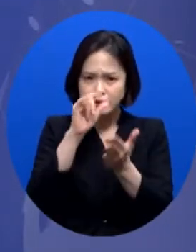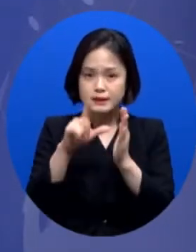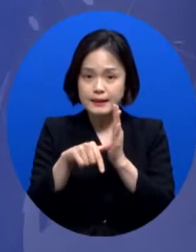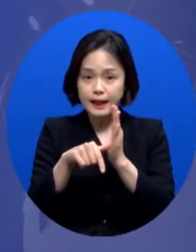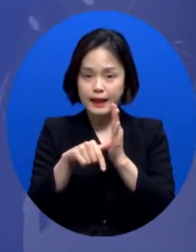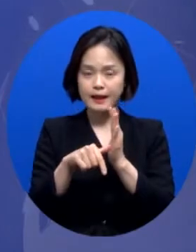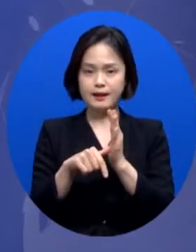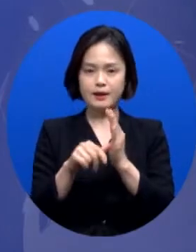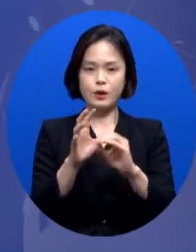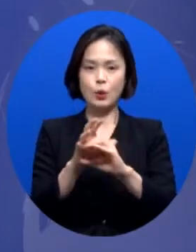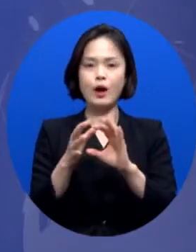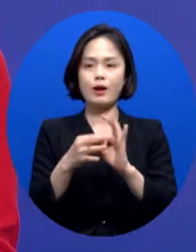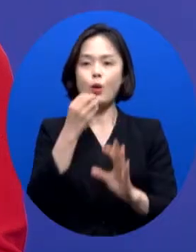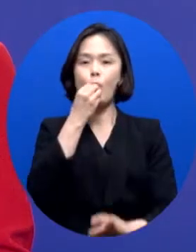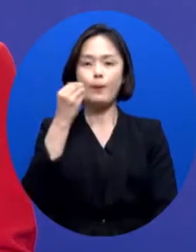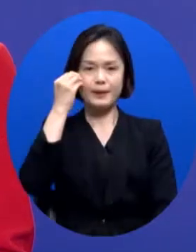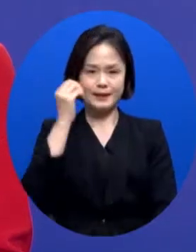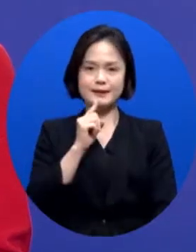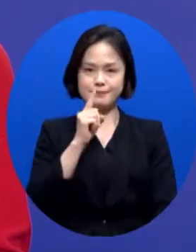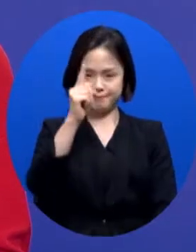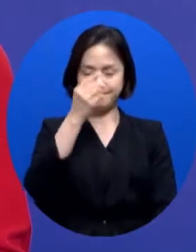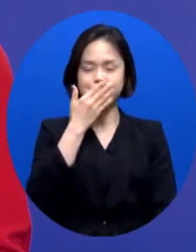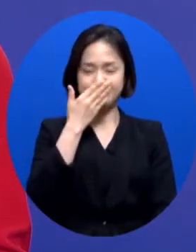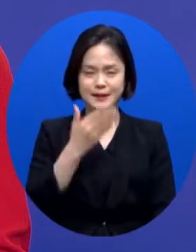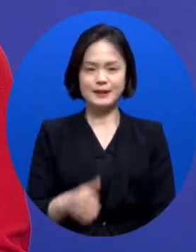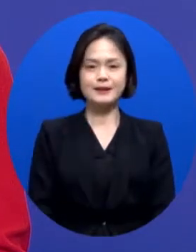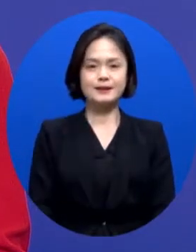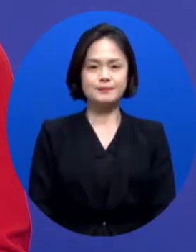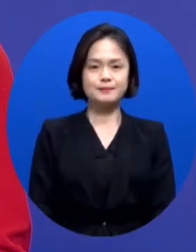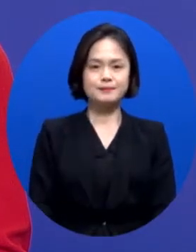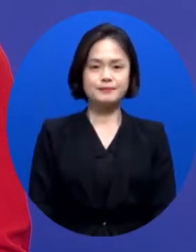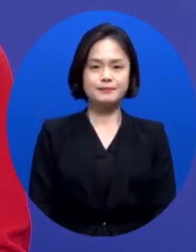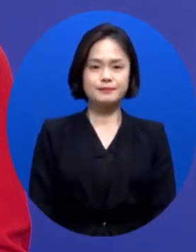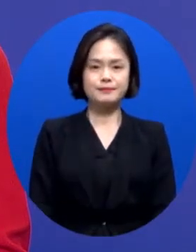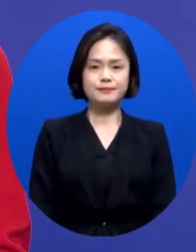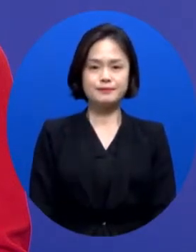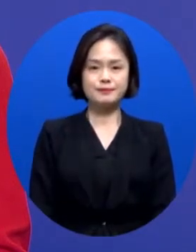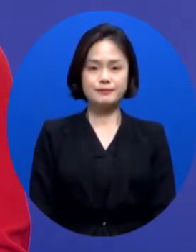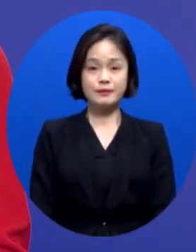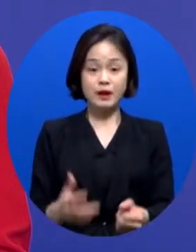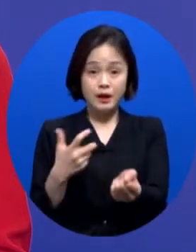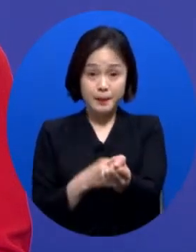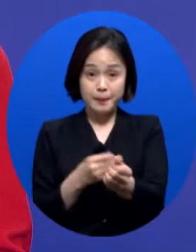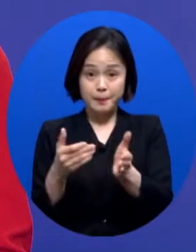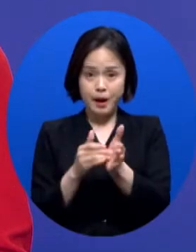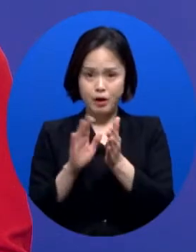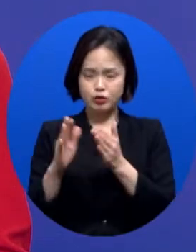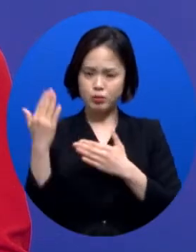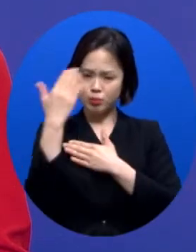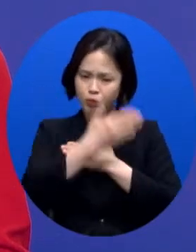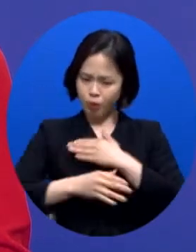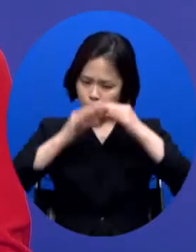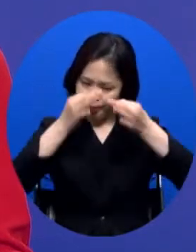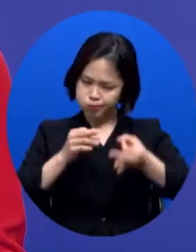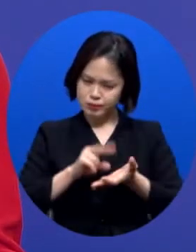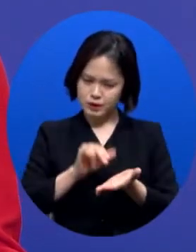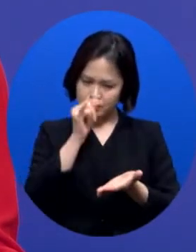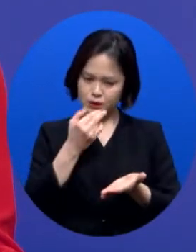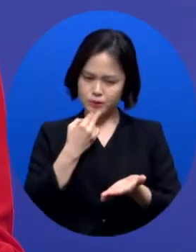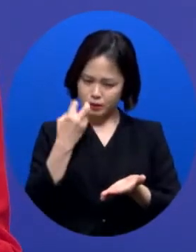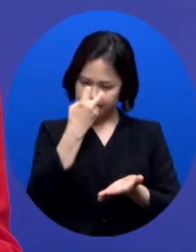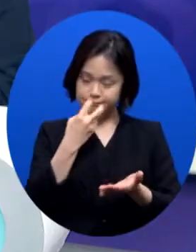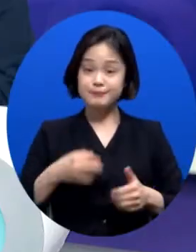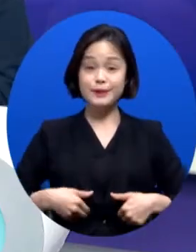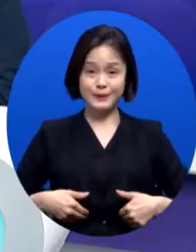홈페이지에서 할 수 있습니다. 네. 네, 백신 접종 후에는 본인의 몸 상태를 좀 주의 깊게 살펴볼 필요가 있겠습니다. 장현수